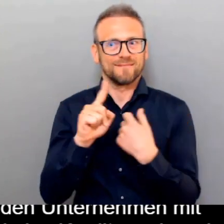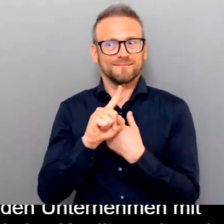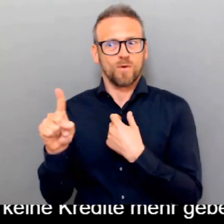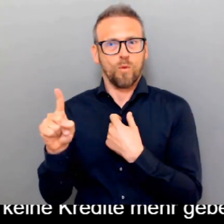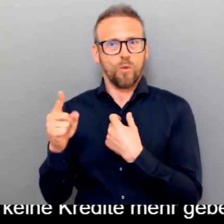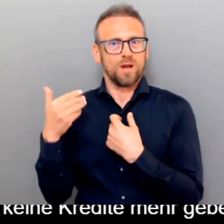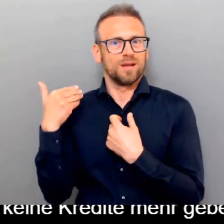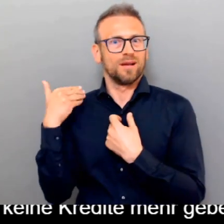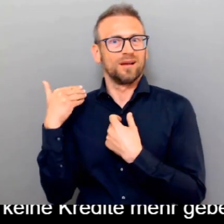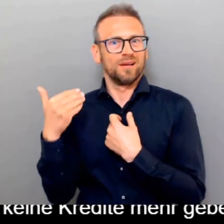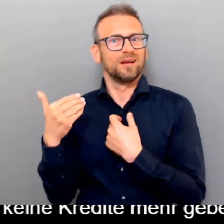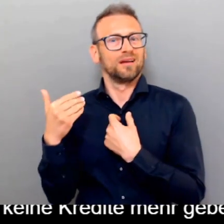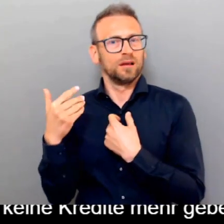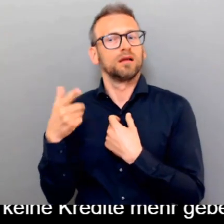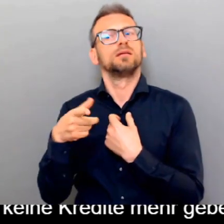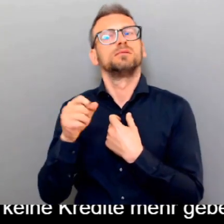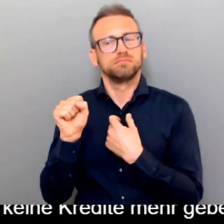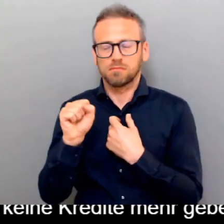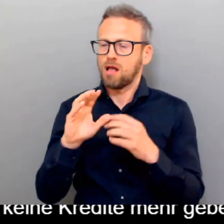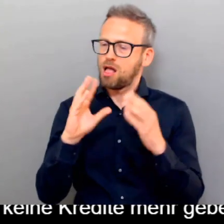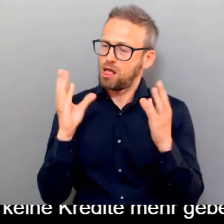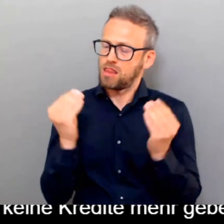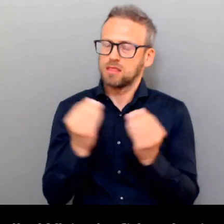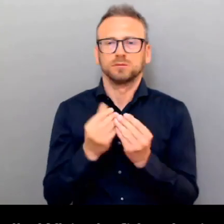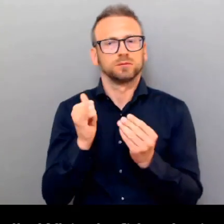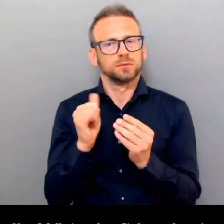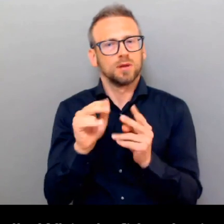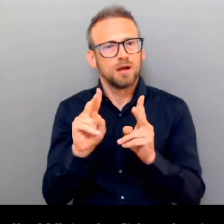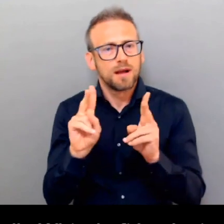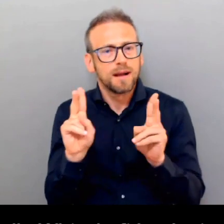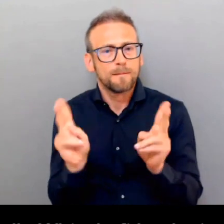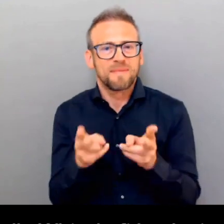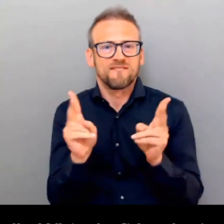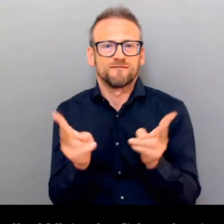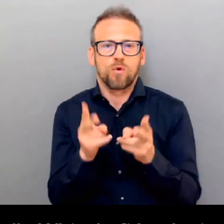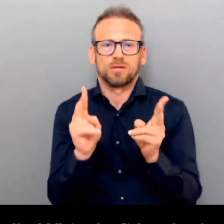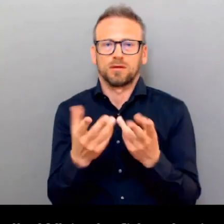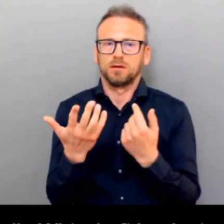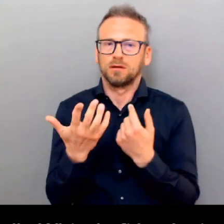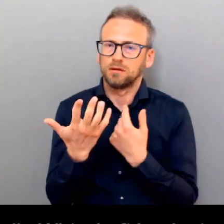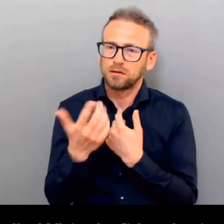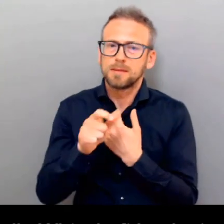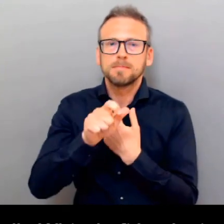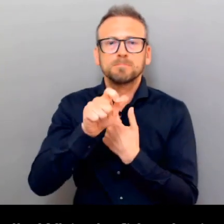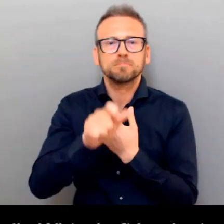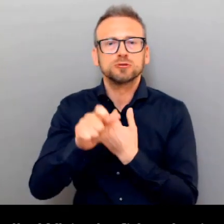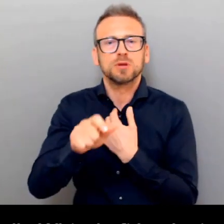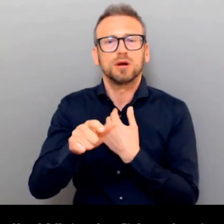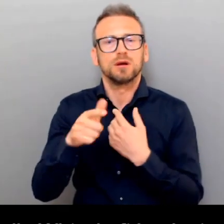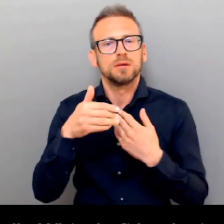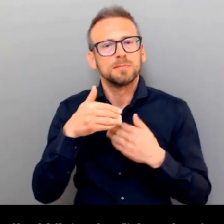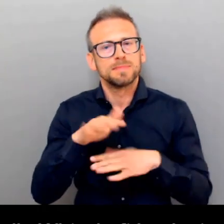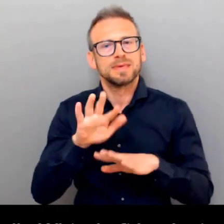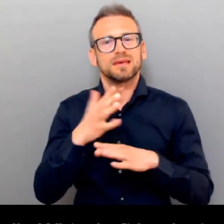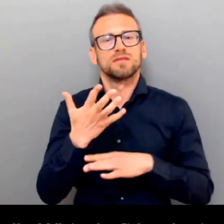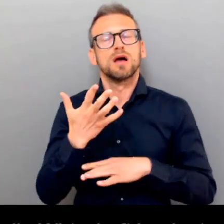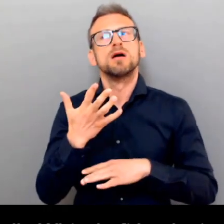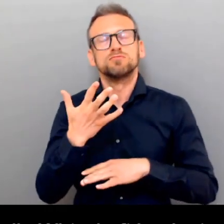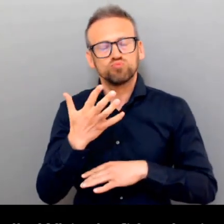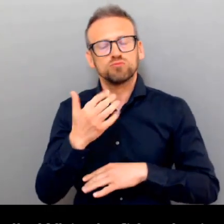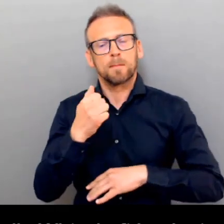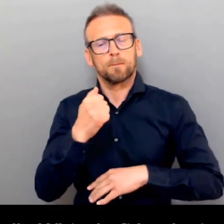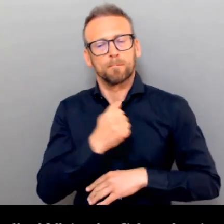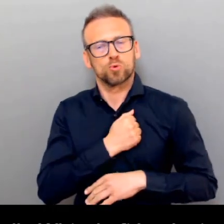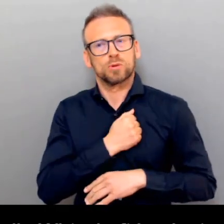Griff. Wir haben auch das Gesundheitssystem im Griff. Und da wird jetzt die Melanie Huml gleich weitermachen, wenn ihr das Wort erteilt ist. Aber ich verteile hier nicht das Wort.